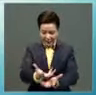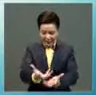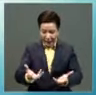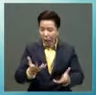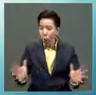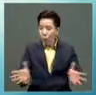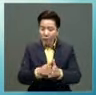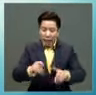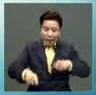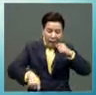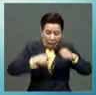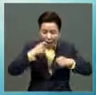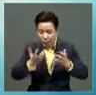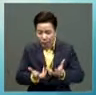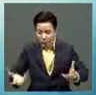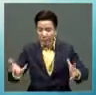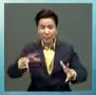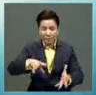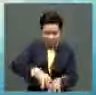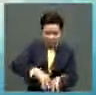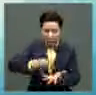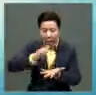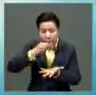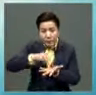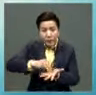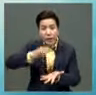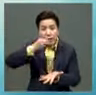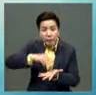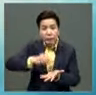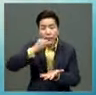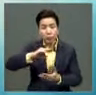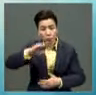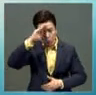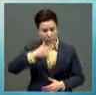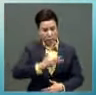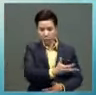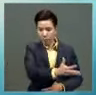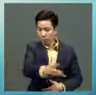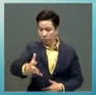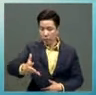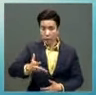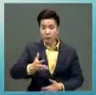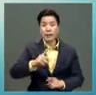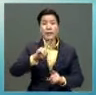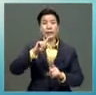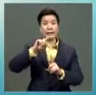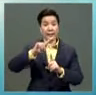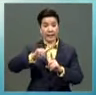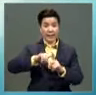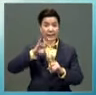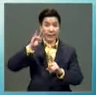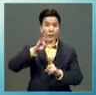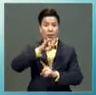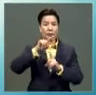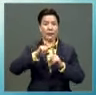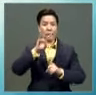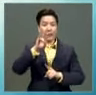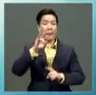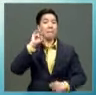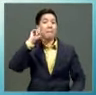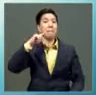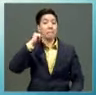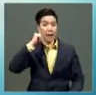ร่วมกันรับประทานด้วยมือและสมาชิกในบ้านไม่มีผู้ใดป่วย7กรกฎาคมนะครับมารดาก็ขับรถ